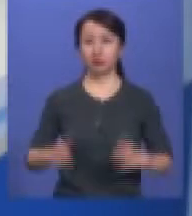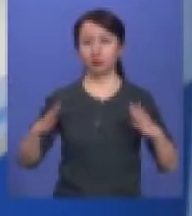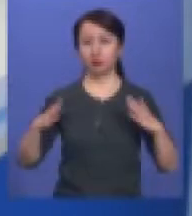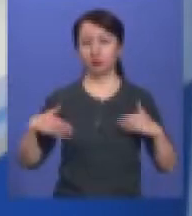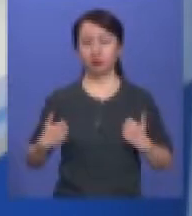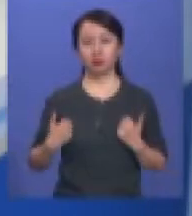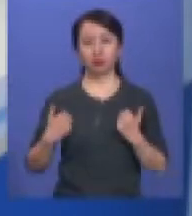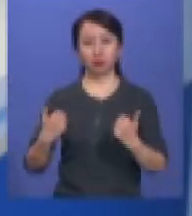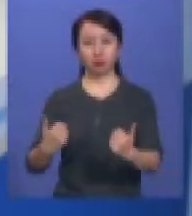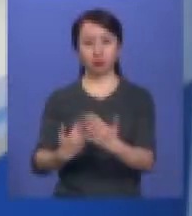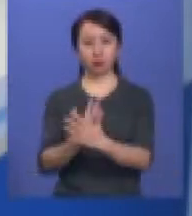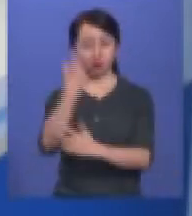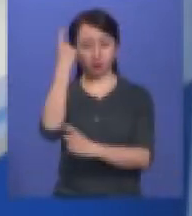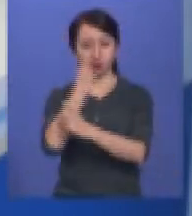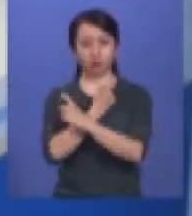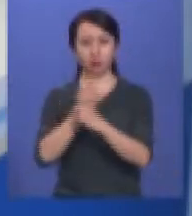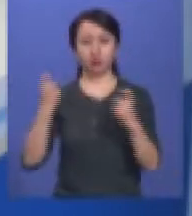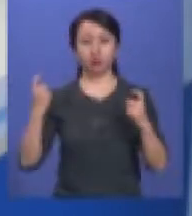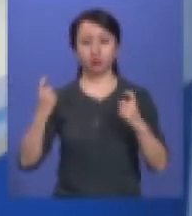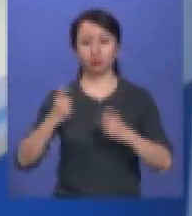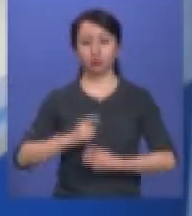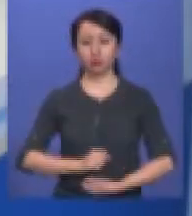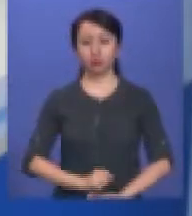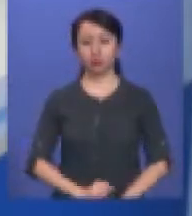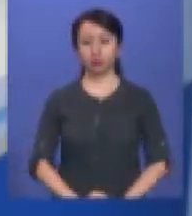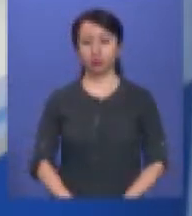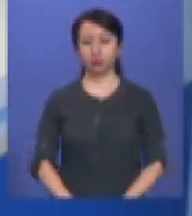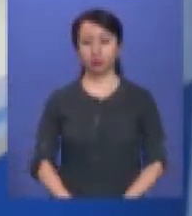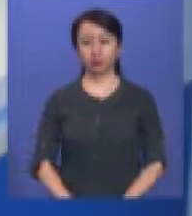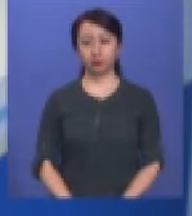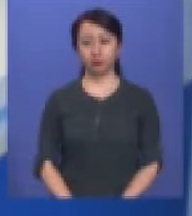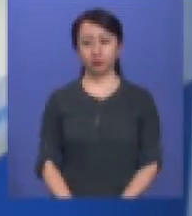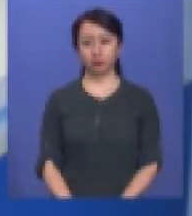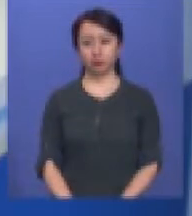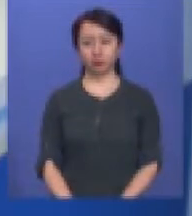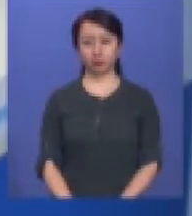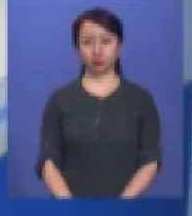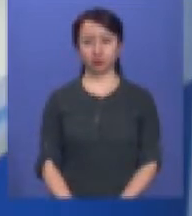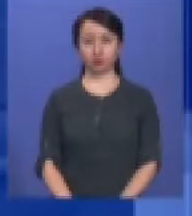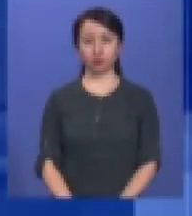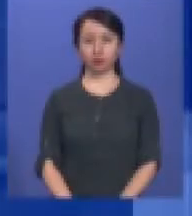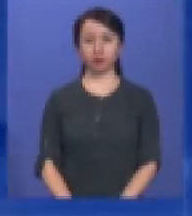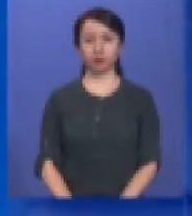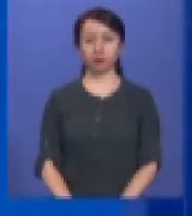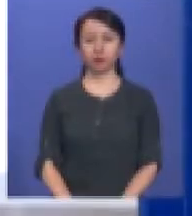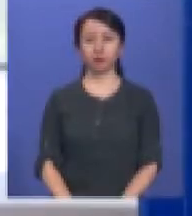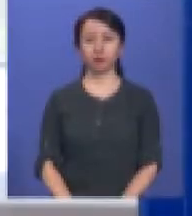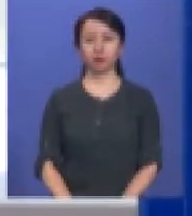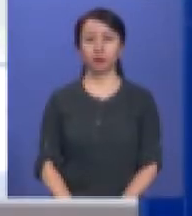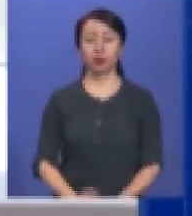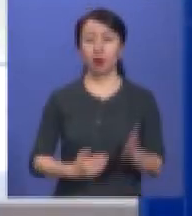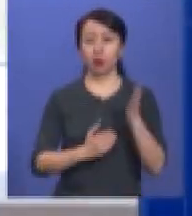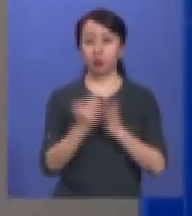Добрый вечер, уважаемые телезрители. В эфире итоговый выпуск информационной программы «Есель Акпарат», и сегодня вы увидите.